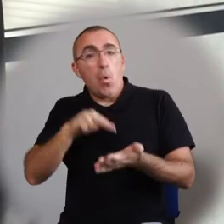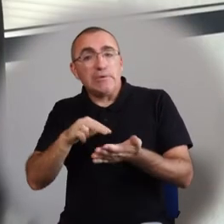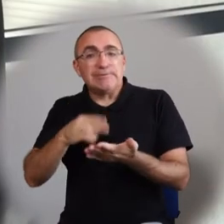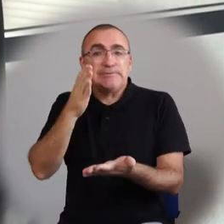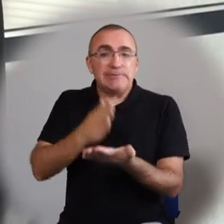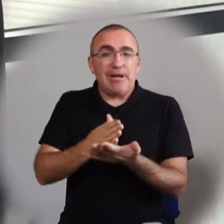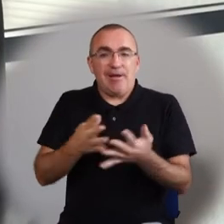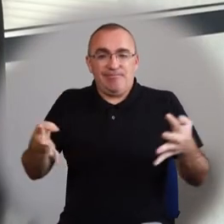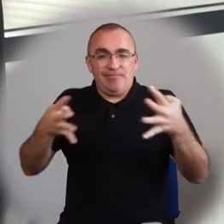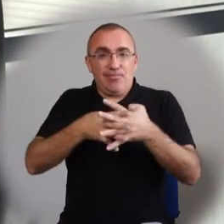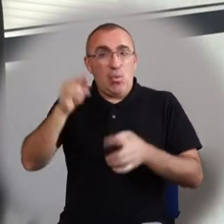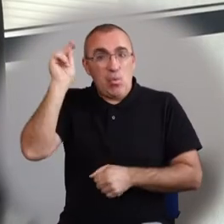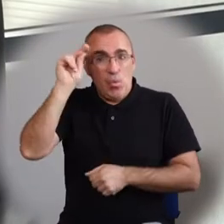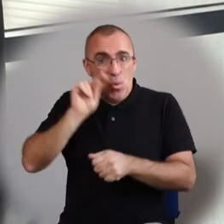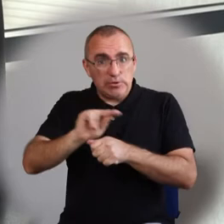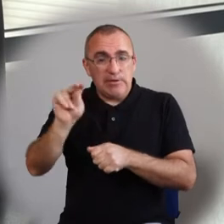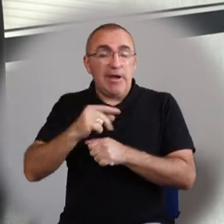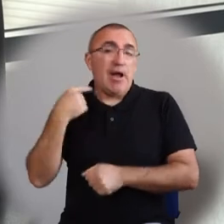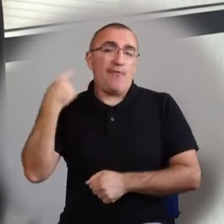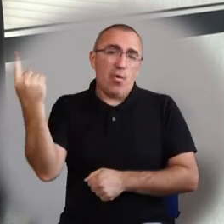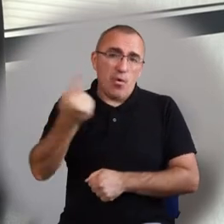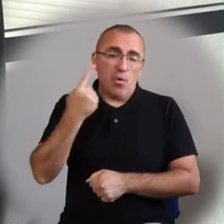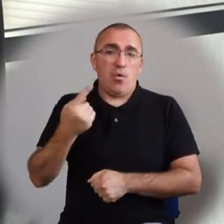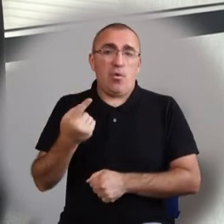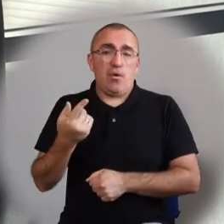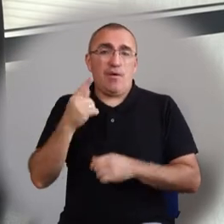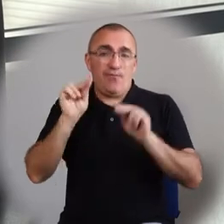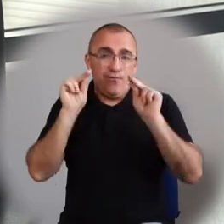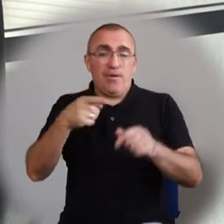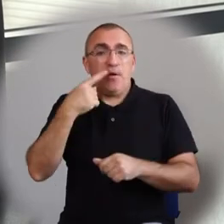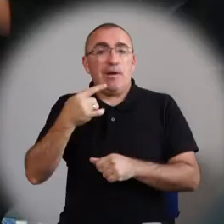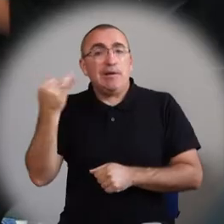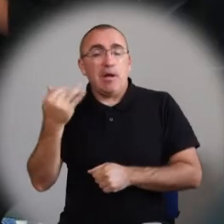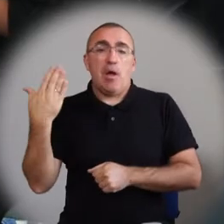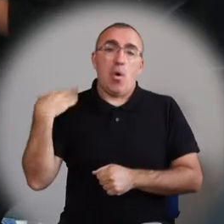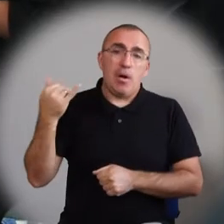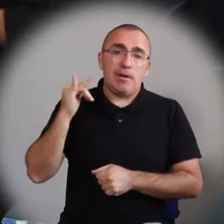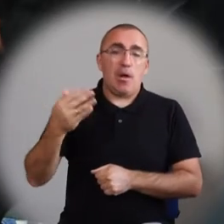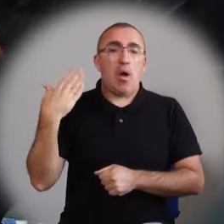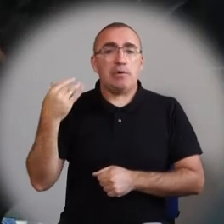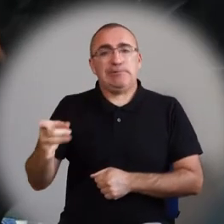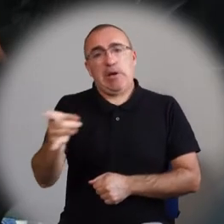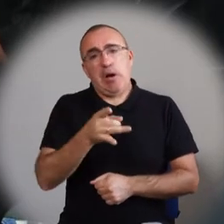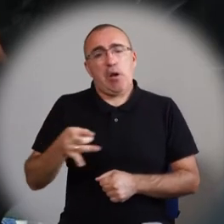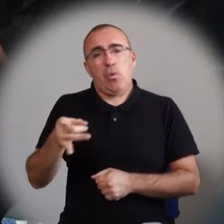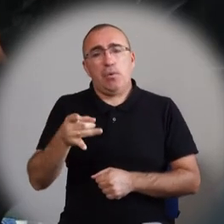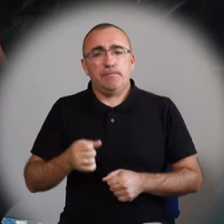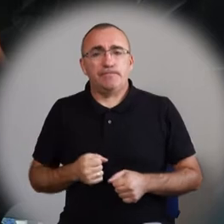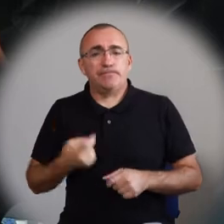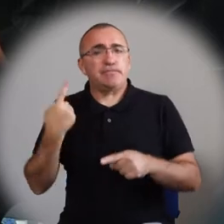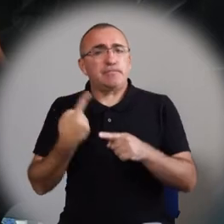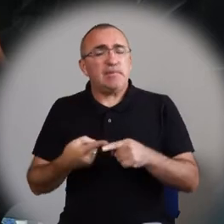сьогодні оцінили стан інклюзивної освіти в цілому в Кіровоградській області, хоча, відверто кажучи, більше цікавить Олександрія і Олександрійський